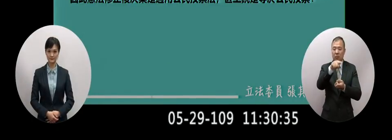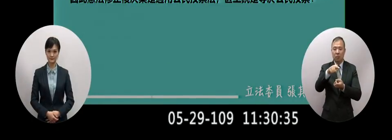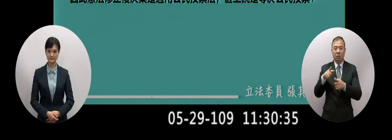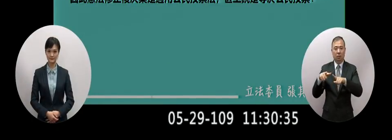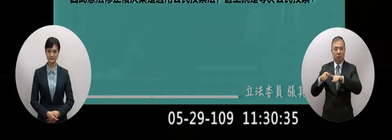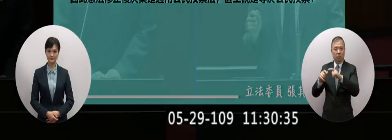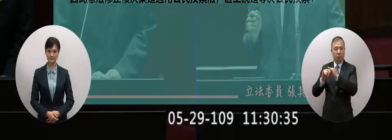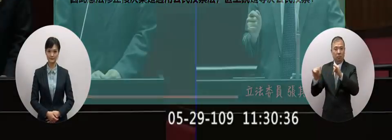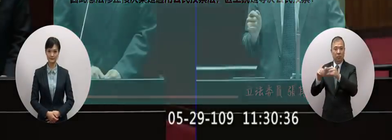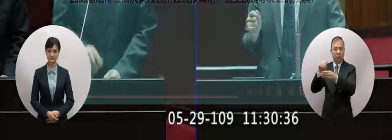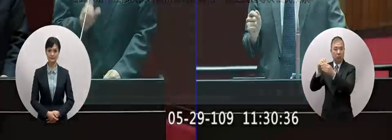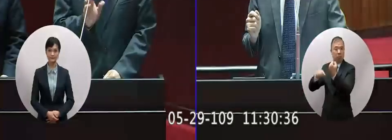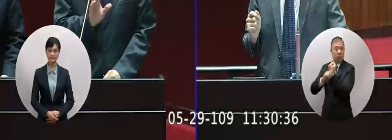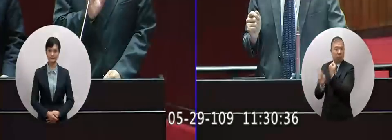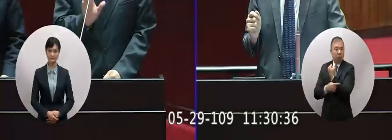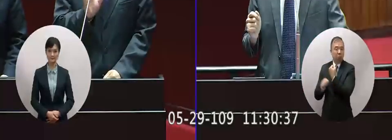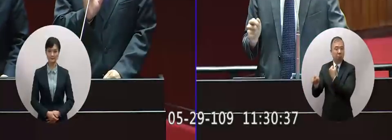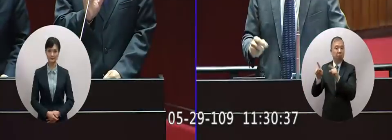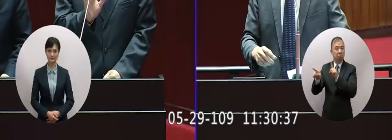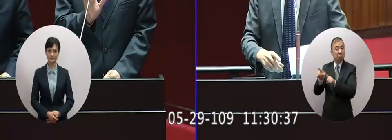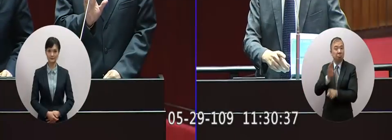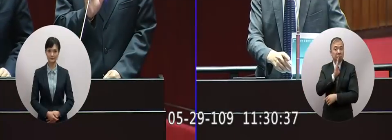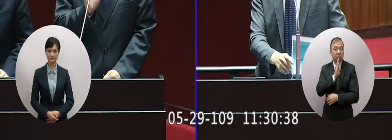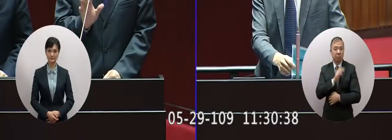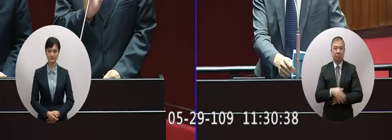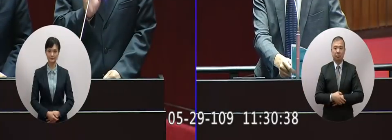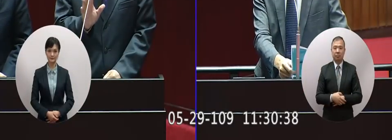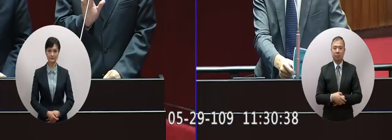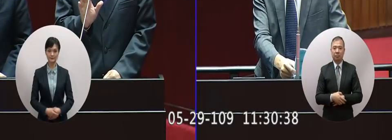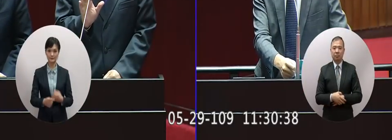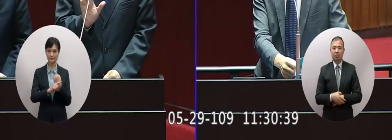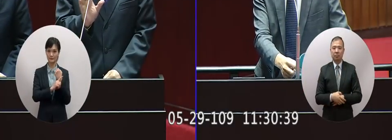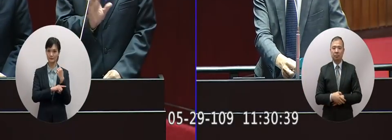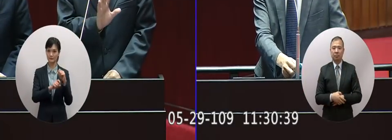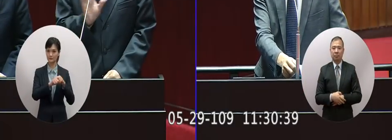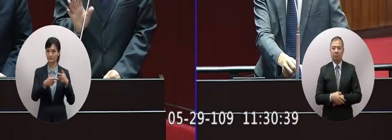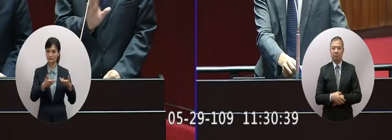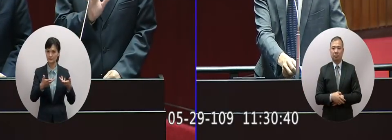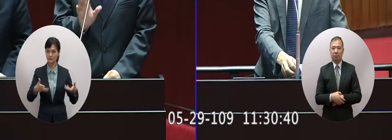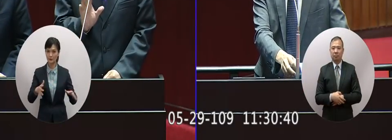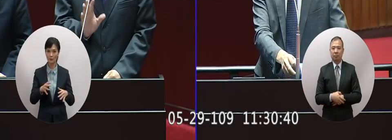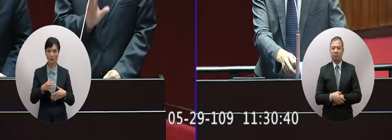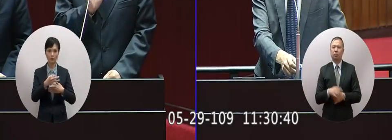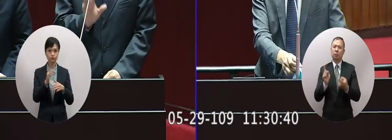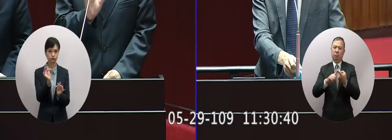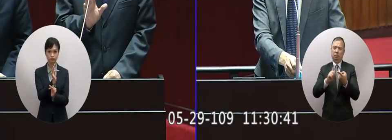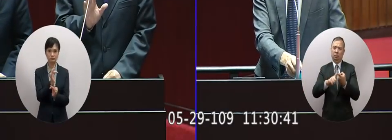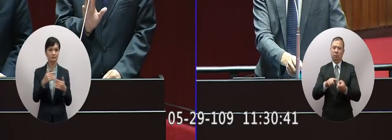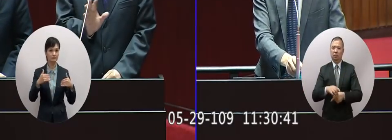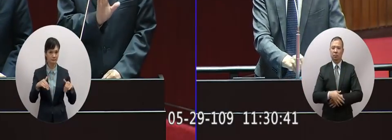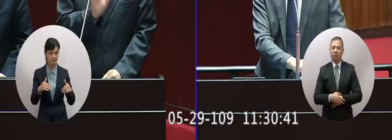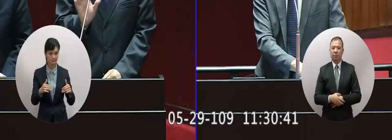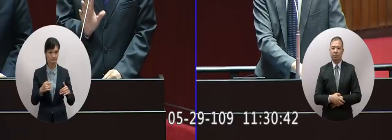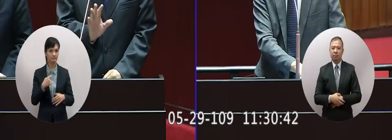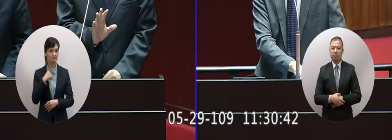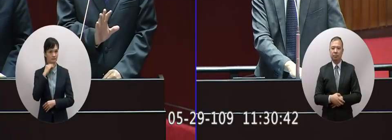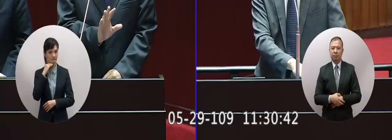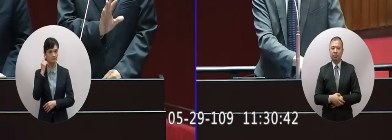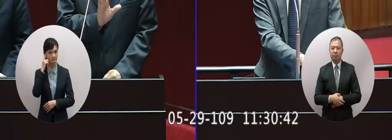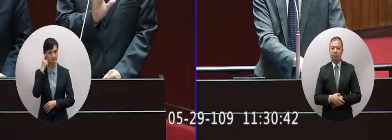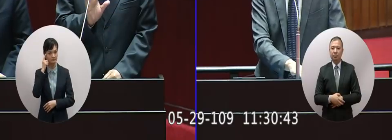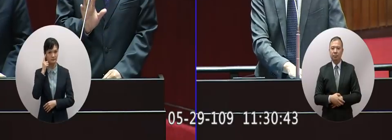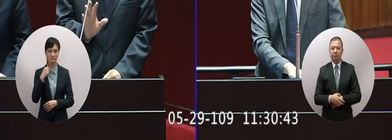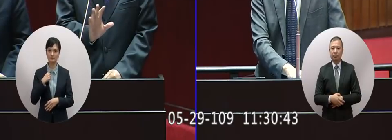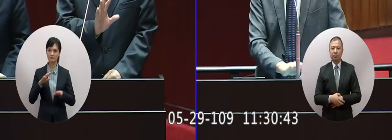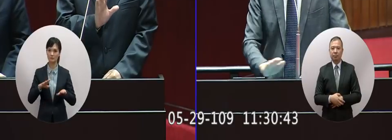法这边来做了嘛。 但是有很多这个法律规定还不是很周延的地方， 对对， 到时候可能我们也没有